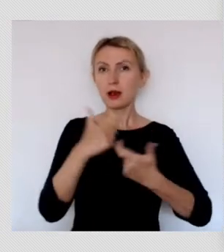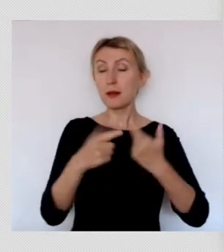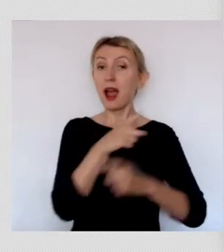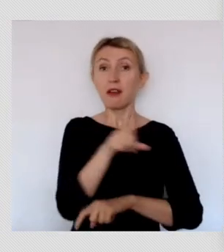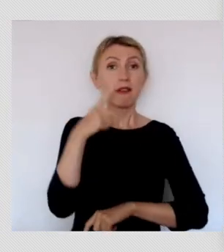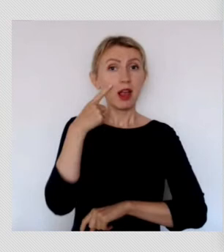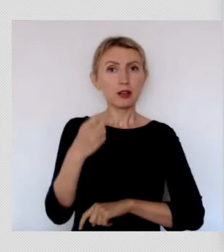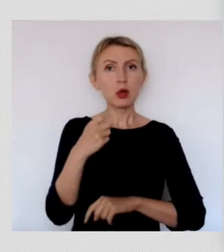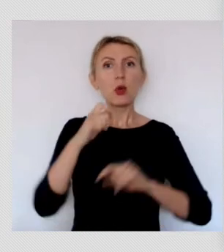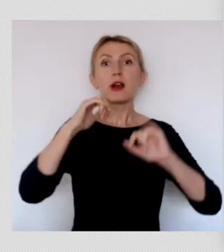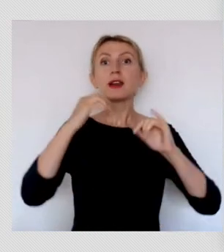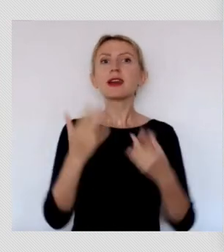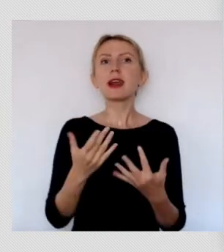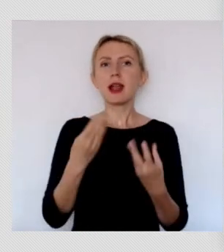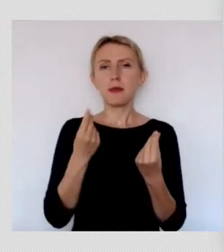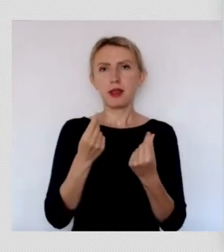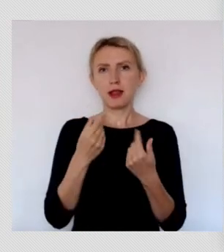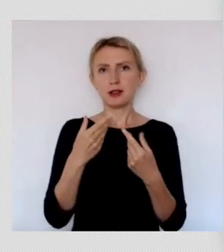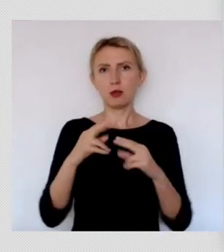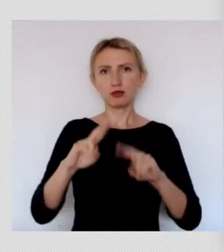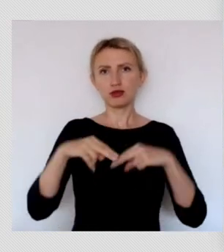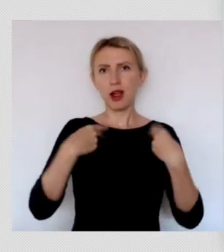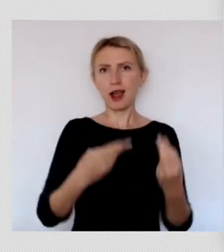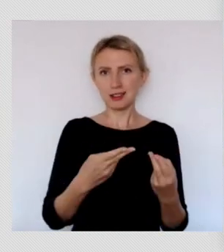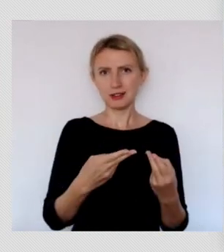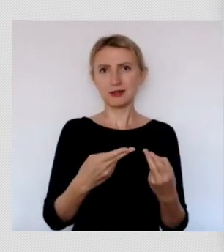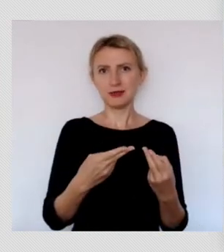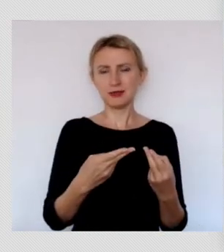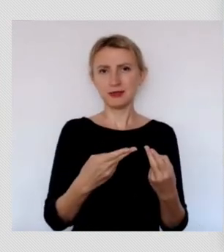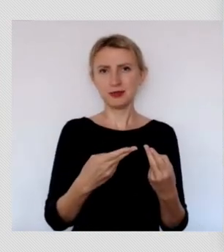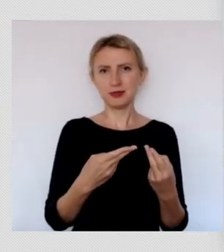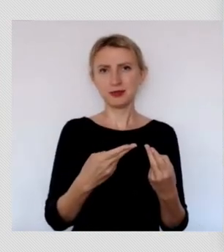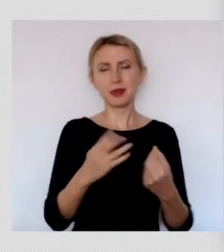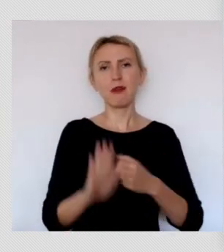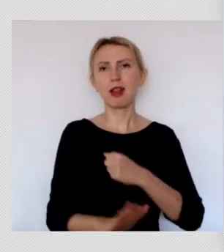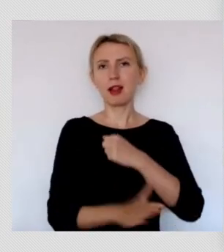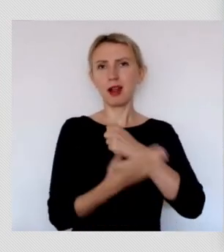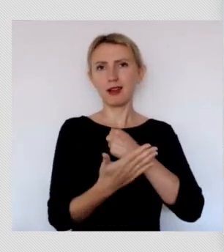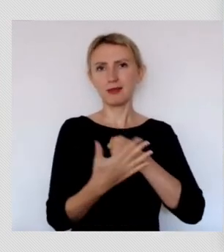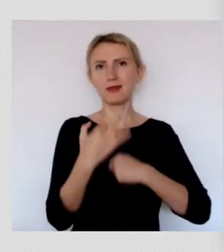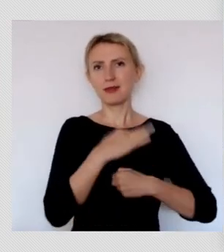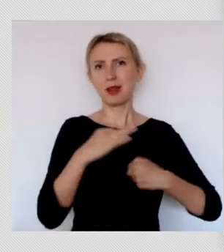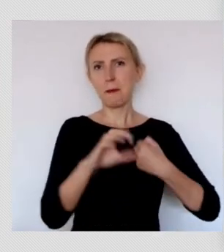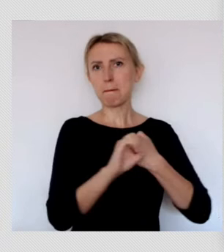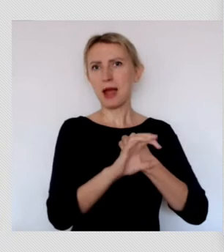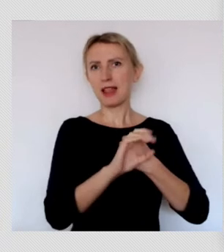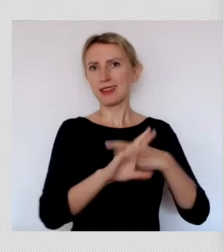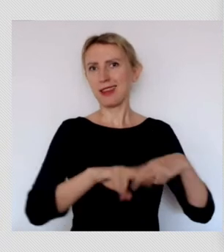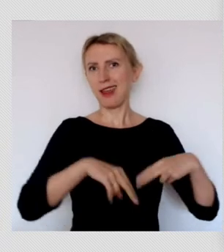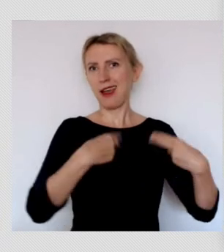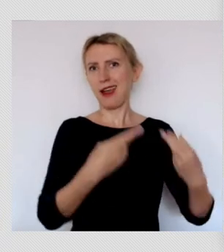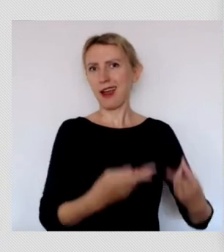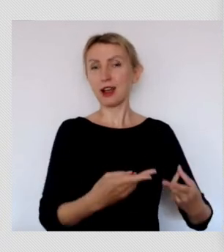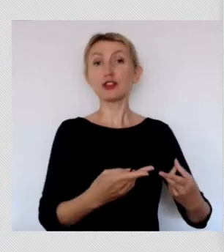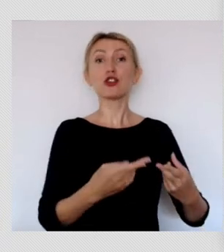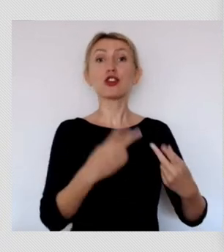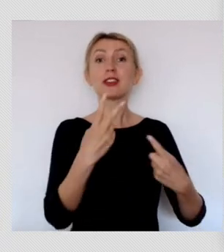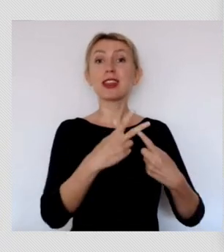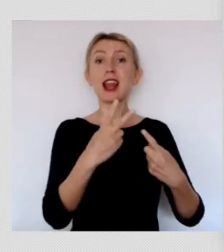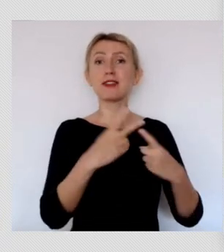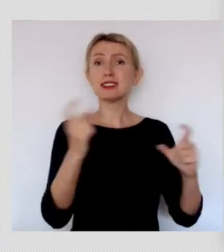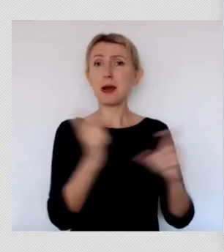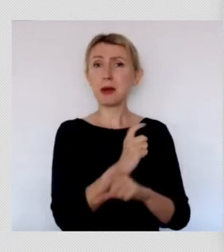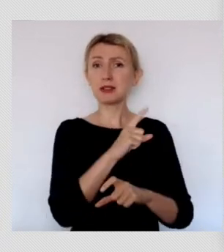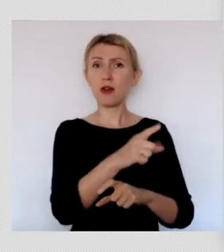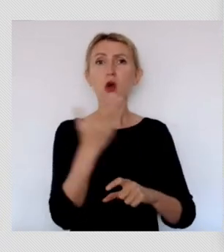uwagę, jakie środki są przekazywane do sprzyjających danej opcji politycznych mediów, to sama telewizja publiczna w